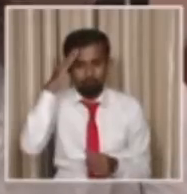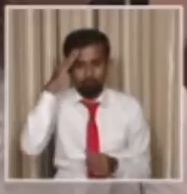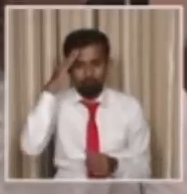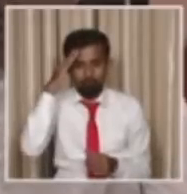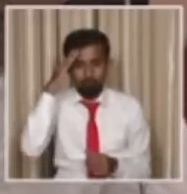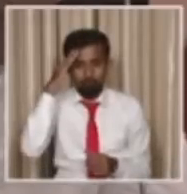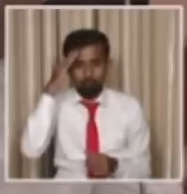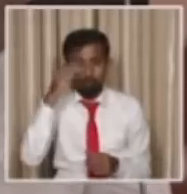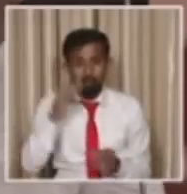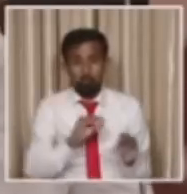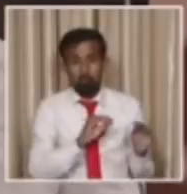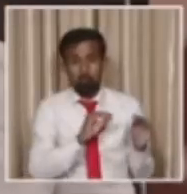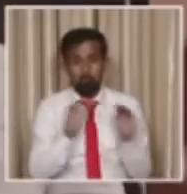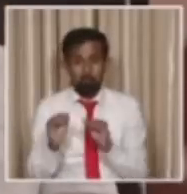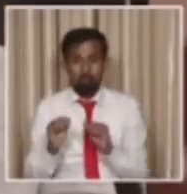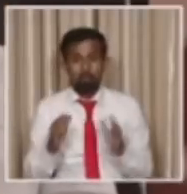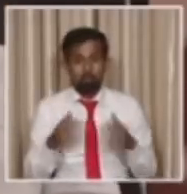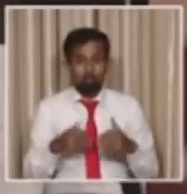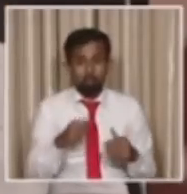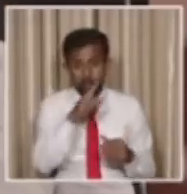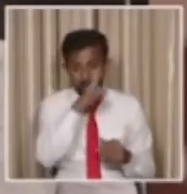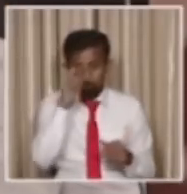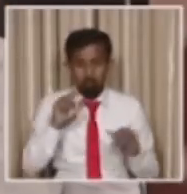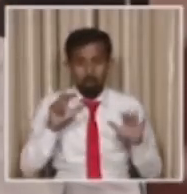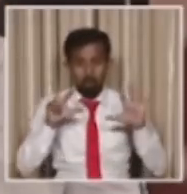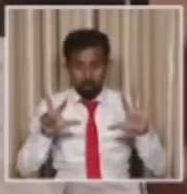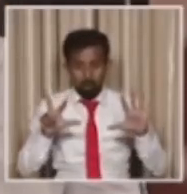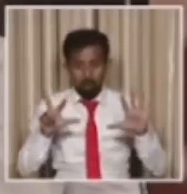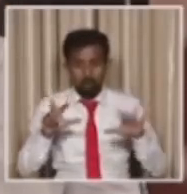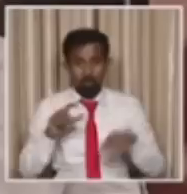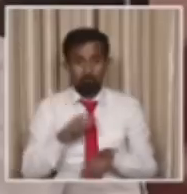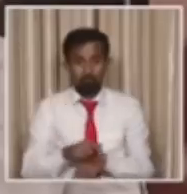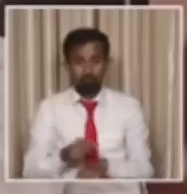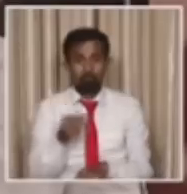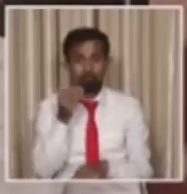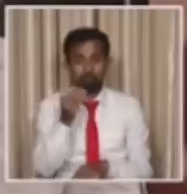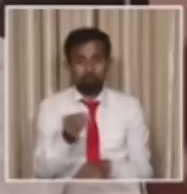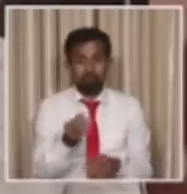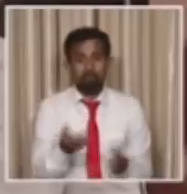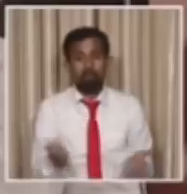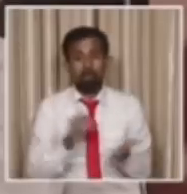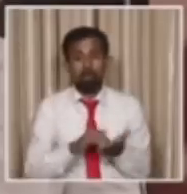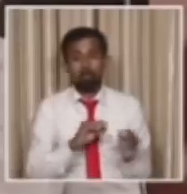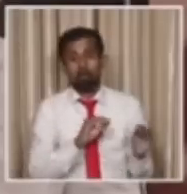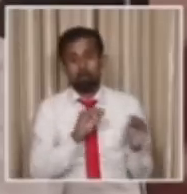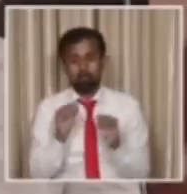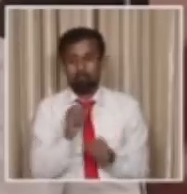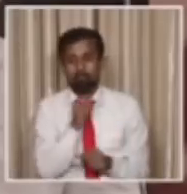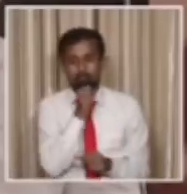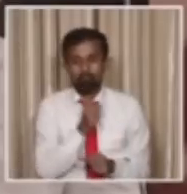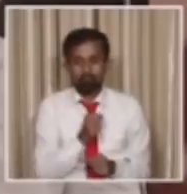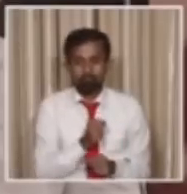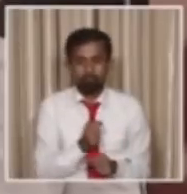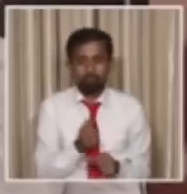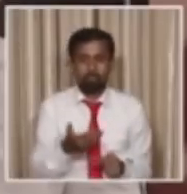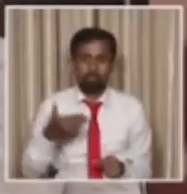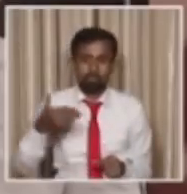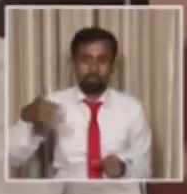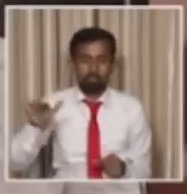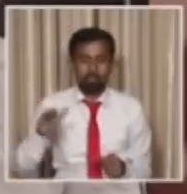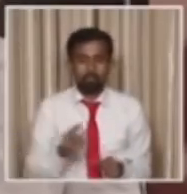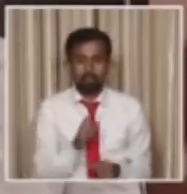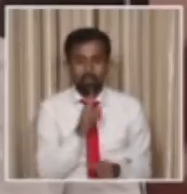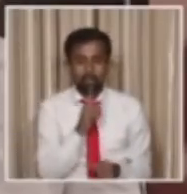ඇවිල්ලා ඊට පස්සේ තවත් මාස 8ක එක්ස්ටෙන්ෂන් එකක් දීලා ඊටත් පස්සේ තමයි විශ්‍රාම ගිහින් තියෙන්නේ. නමුත්